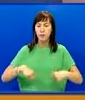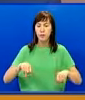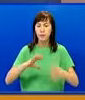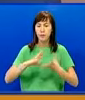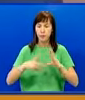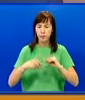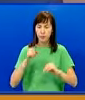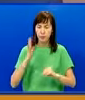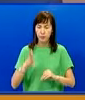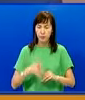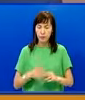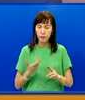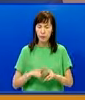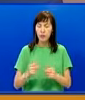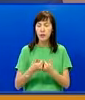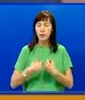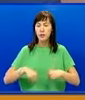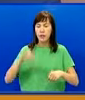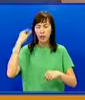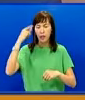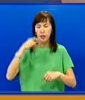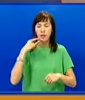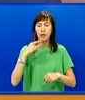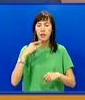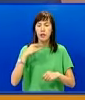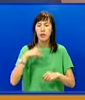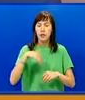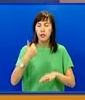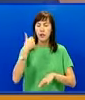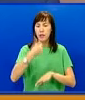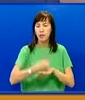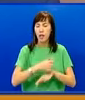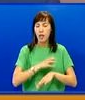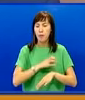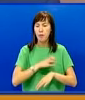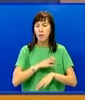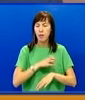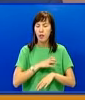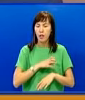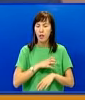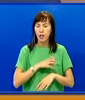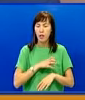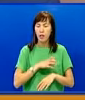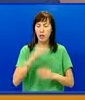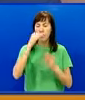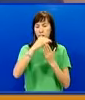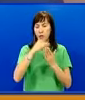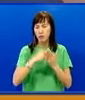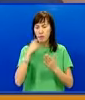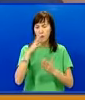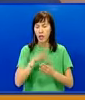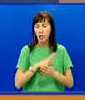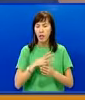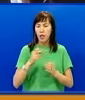екен. Ұлттық комиссия осы Қазақстан халқы үшін ең басты құндылықтарды, ұлттық құндылықтарды тізбегін шығарды. Оның ішінде